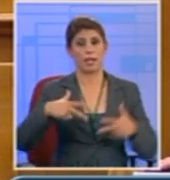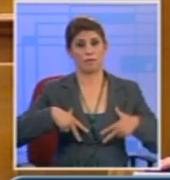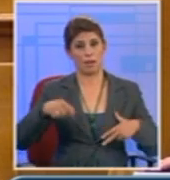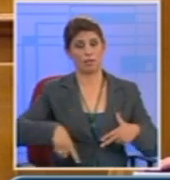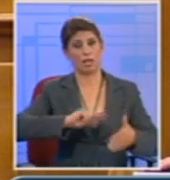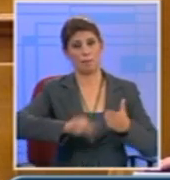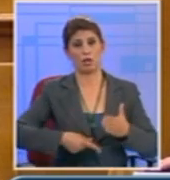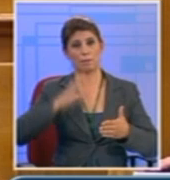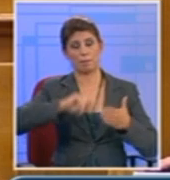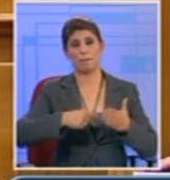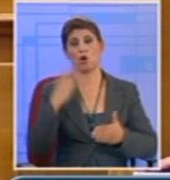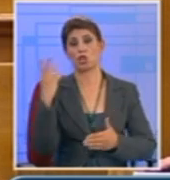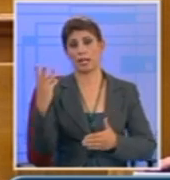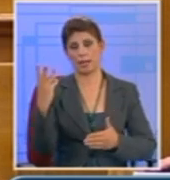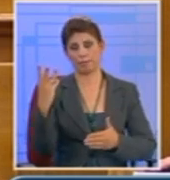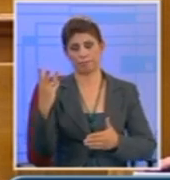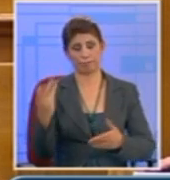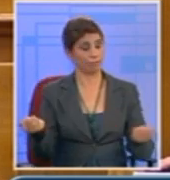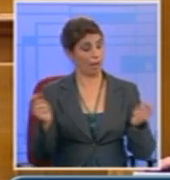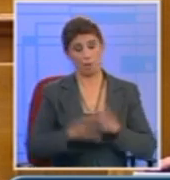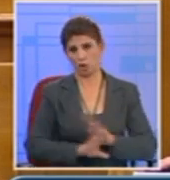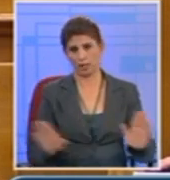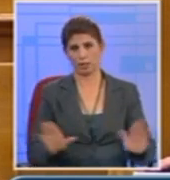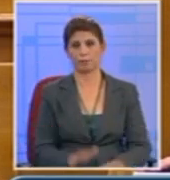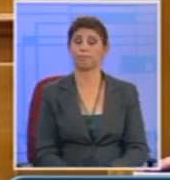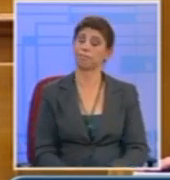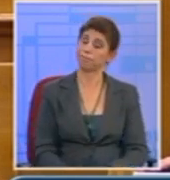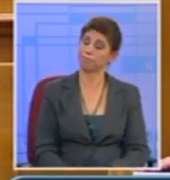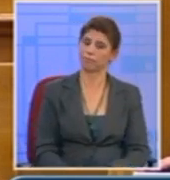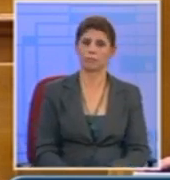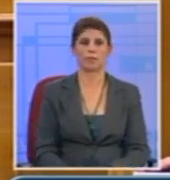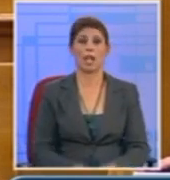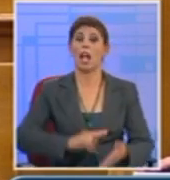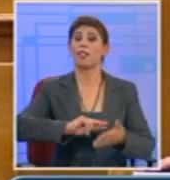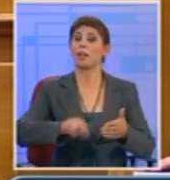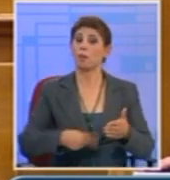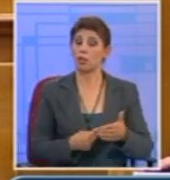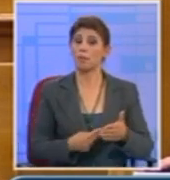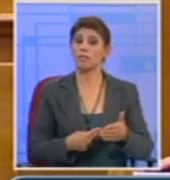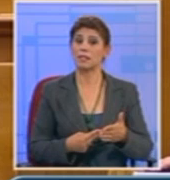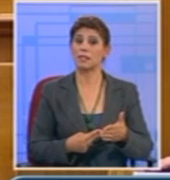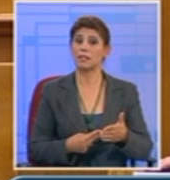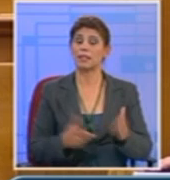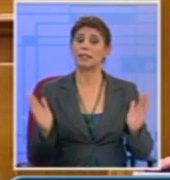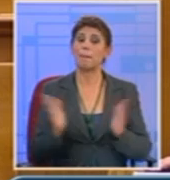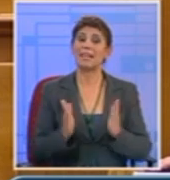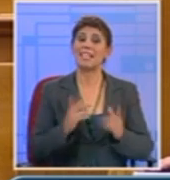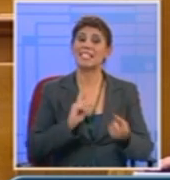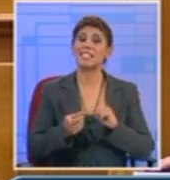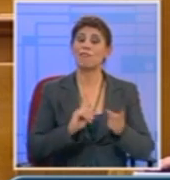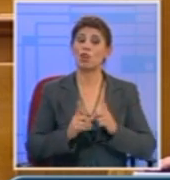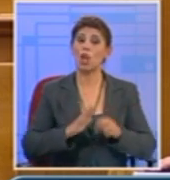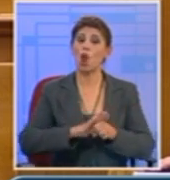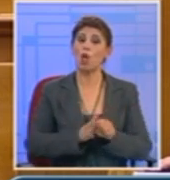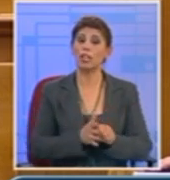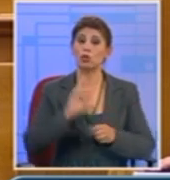μνημόνιο 3 μάλιστα θα υπογράψει την μικρή συμφωνία ολοκλήρωσης